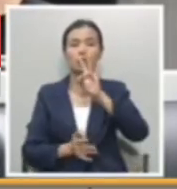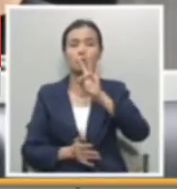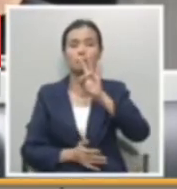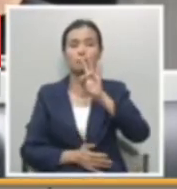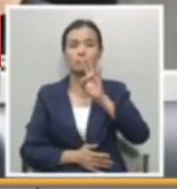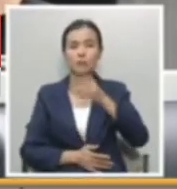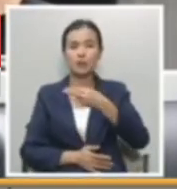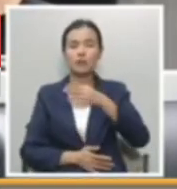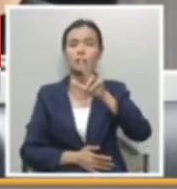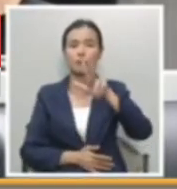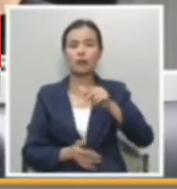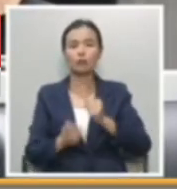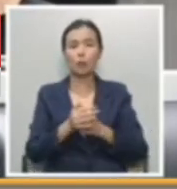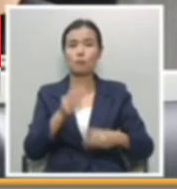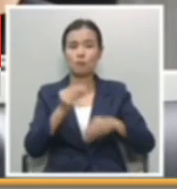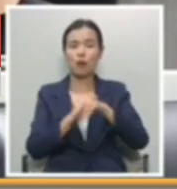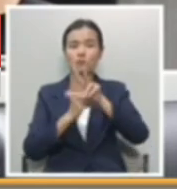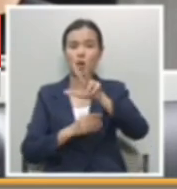ากขึ้นกว่าปีที่แล้วอีก 30,000 ค